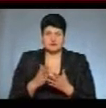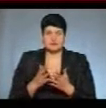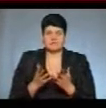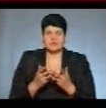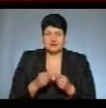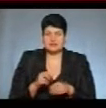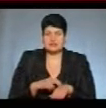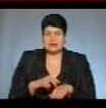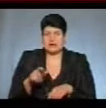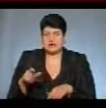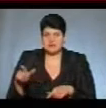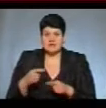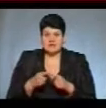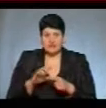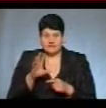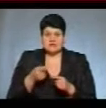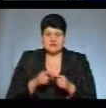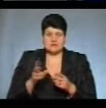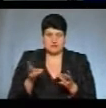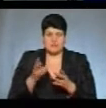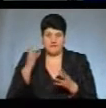лікарів, і все це треба враховувати.